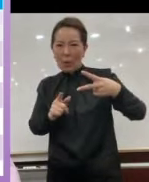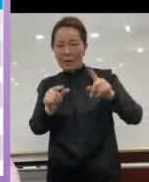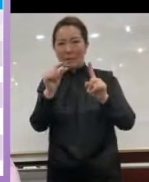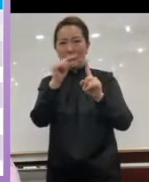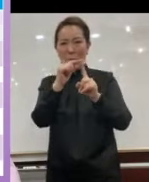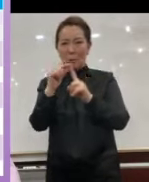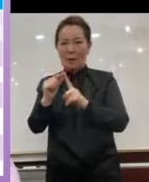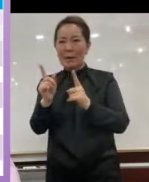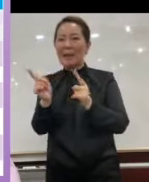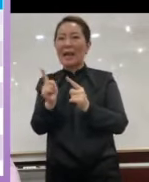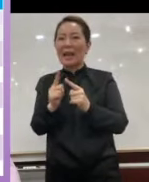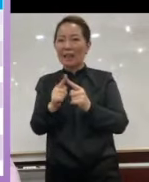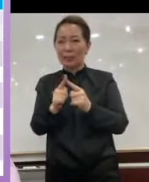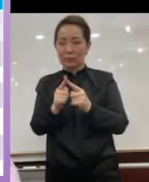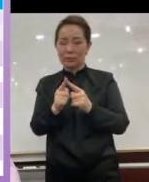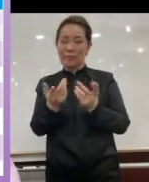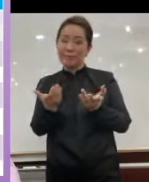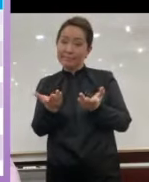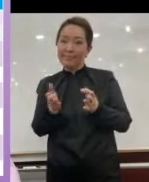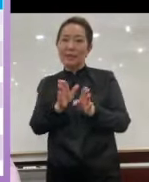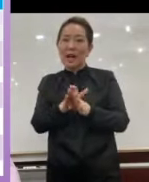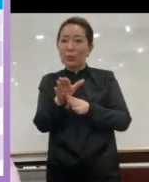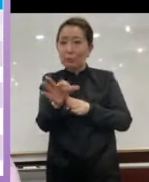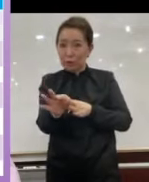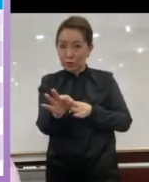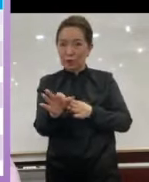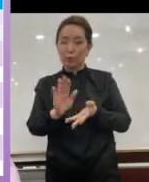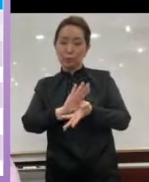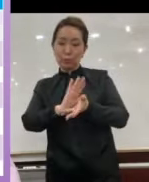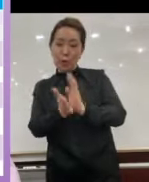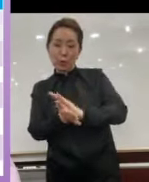байгаа. Гэхдээ би та бүхэнд ойлгомжтой байдлаар тайлбарлая.